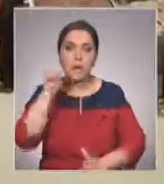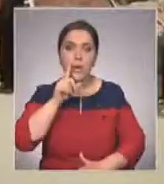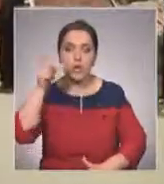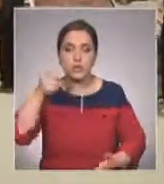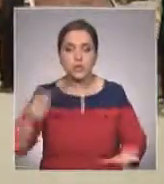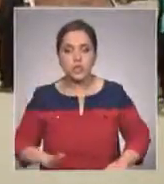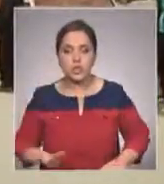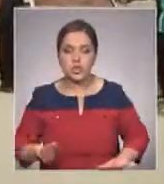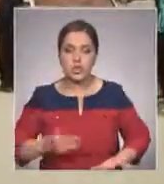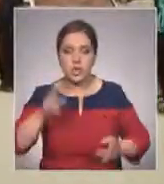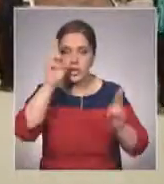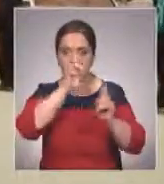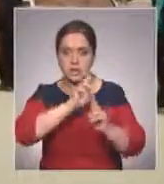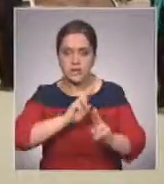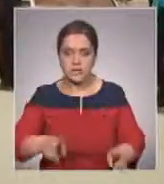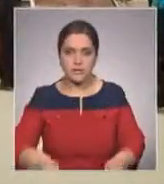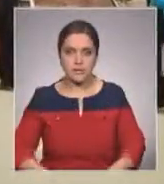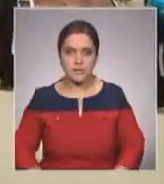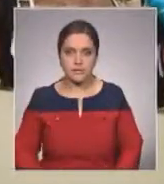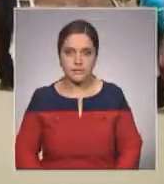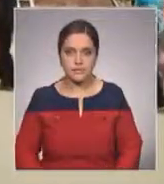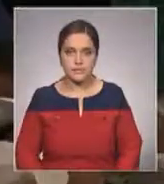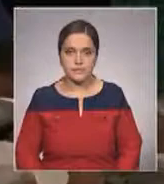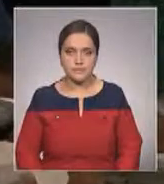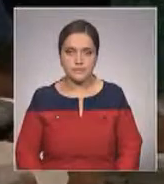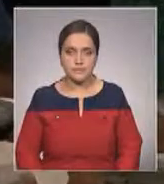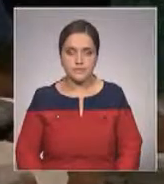экипажа пока ничего не известно.